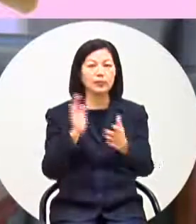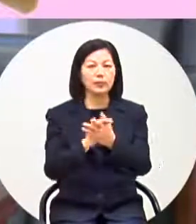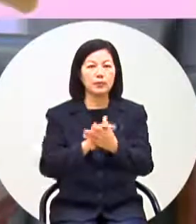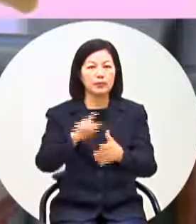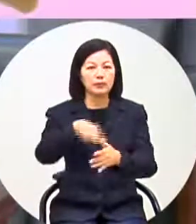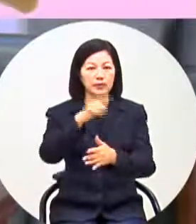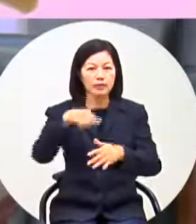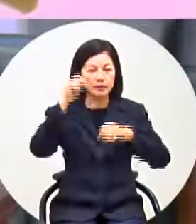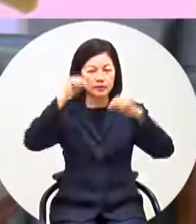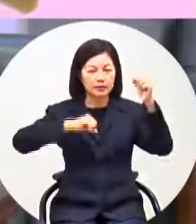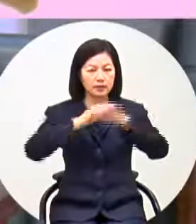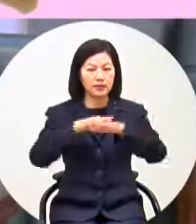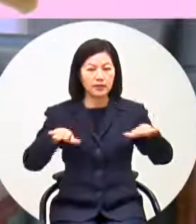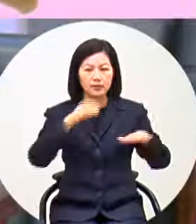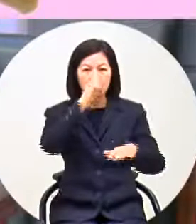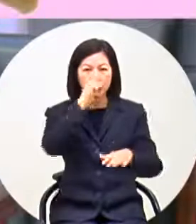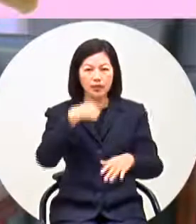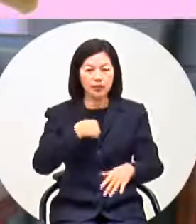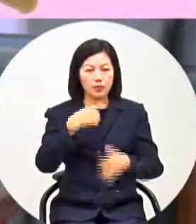席陈翠鸾，